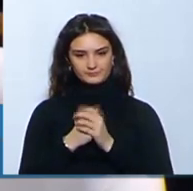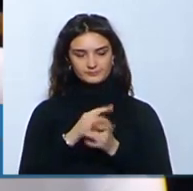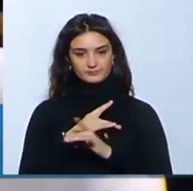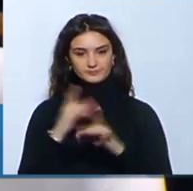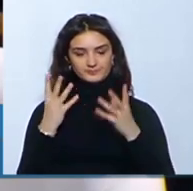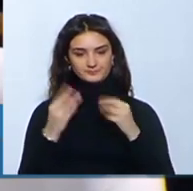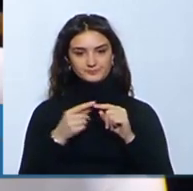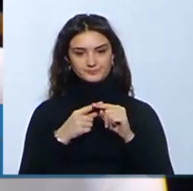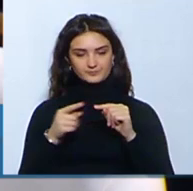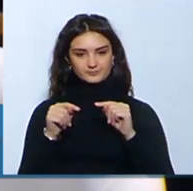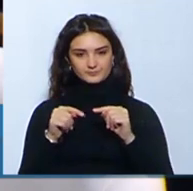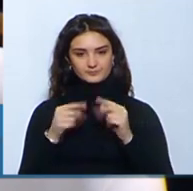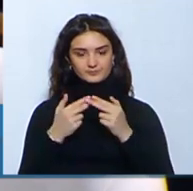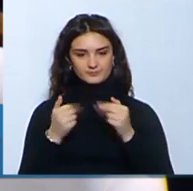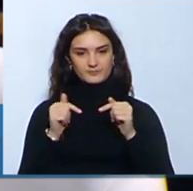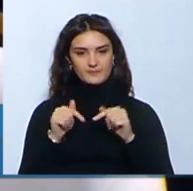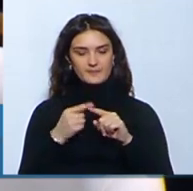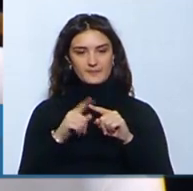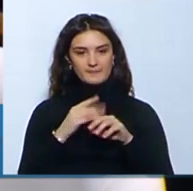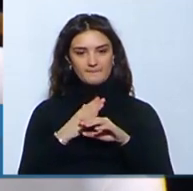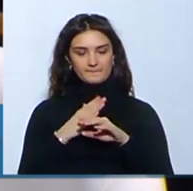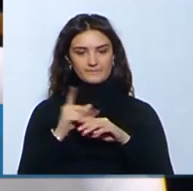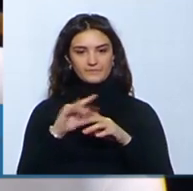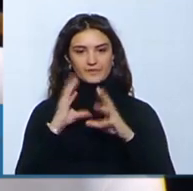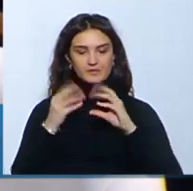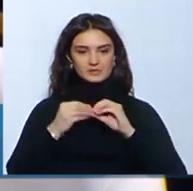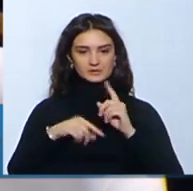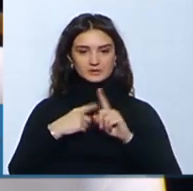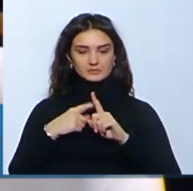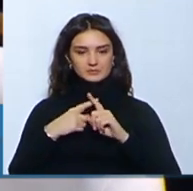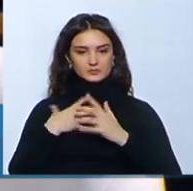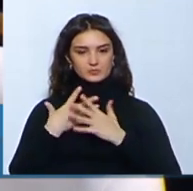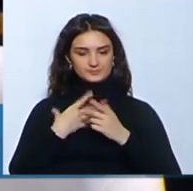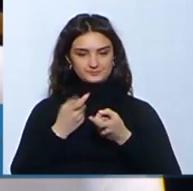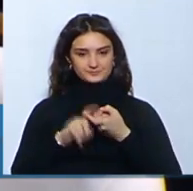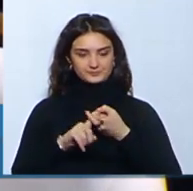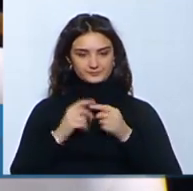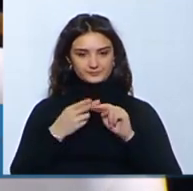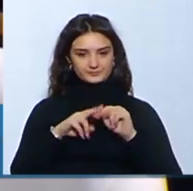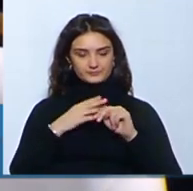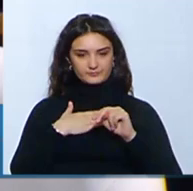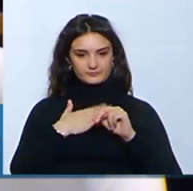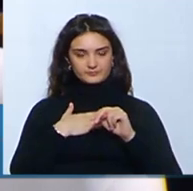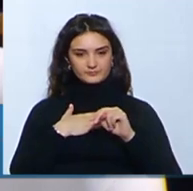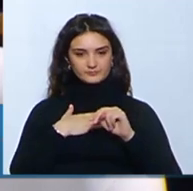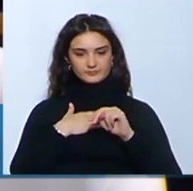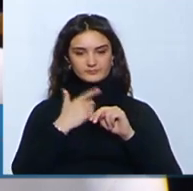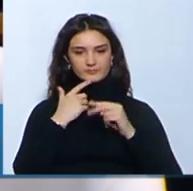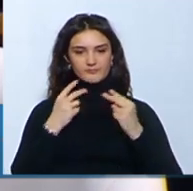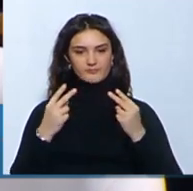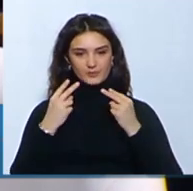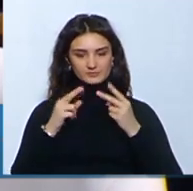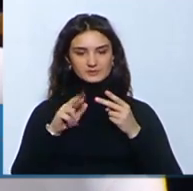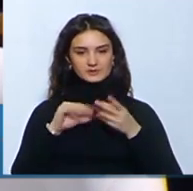სადღესასწაულო დღეებში, რა თქმა უნდა, ეს არის ესეთი ყველაფერი, ეს დადებით ემოციასთან დაკავშირებული, ამიტომ ჩვენი ტელემაყურებლებიც